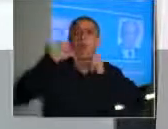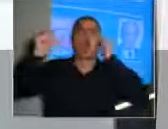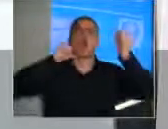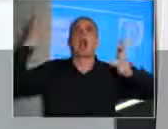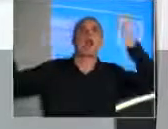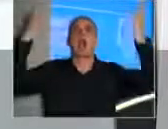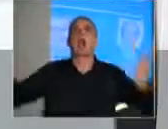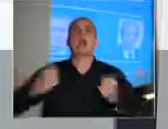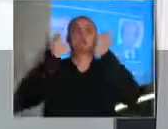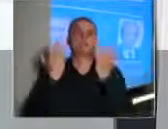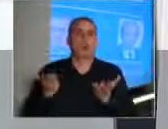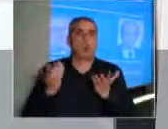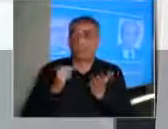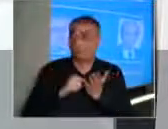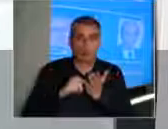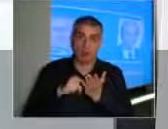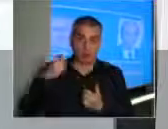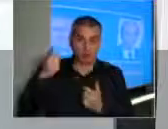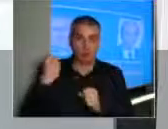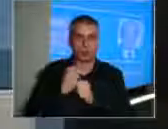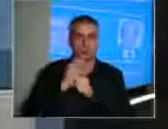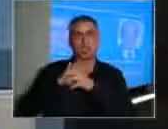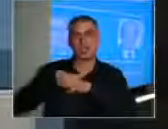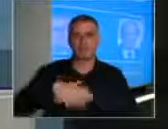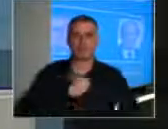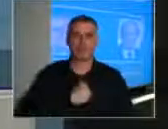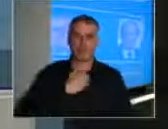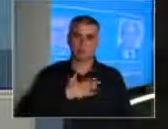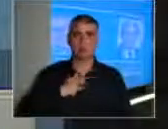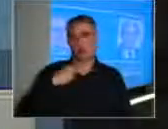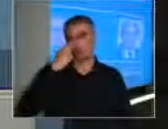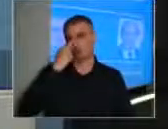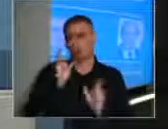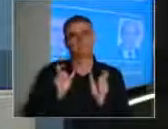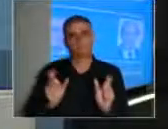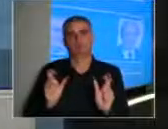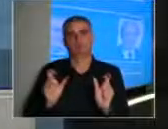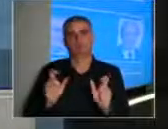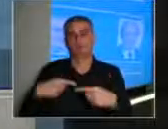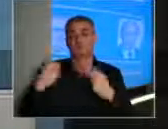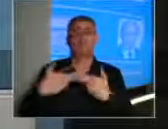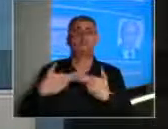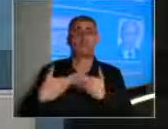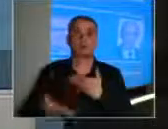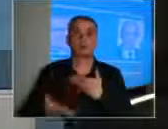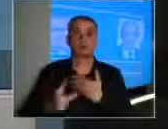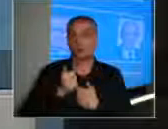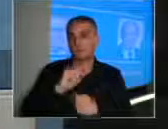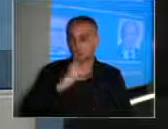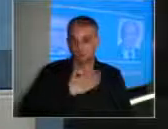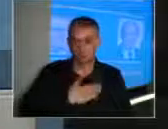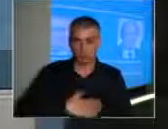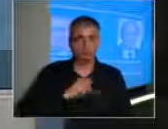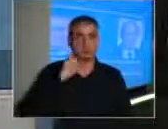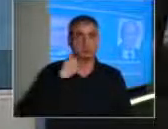הזה, כי הגוולד הזה הוא יוצר אפקטים לצערי, ואנחנו ננסה לבלום אותם ביממה הקרובה. מי שרוצה